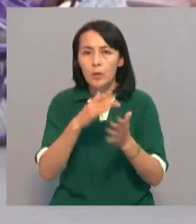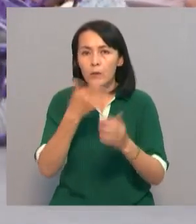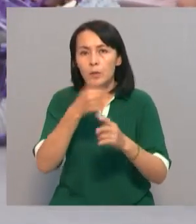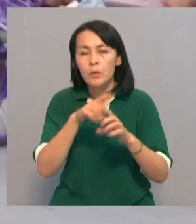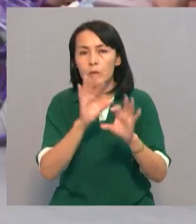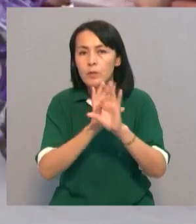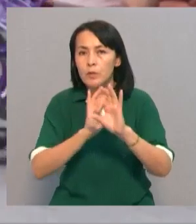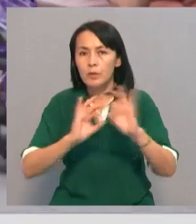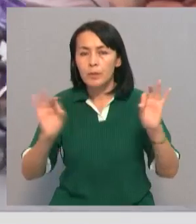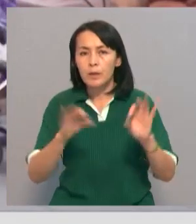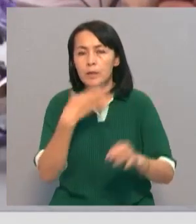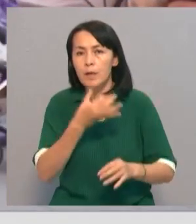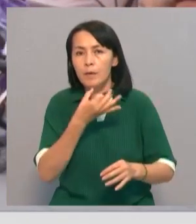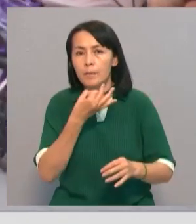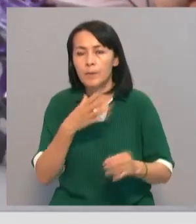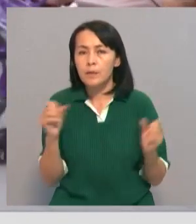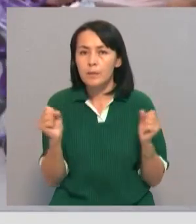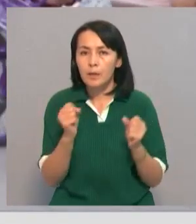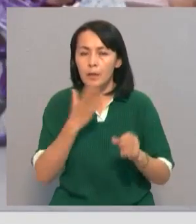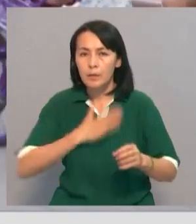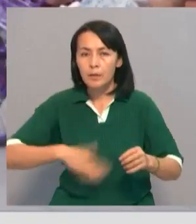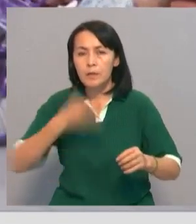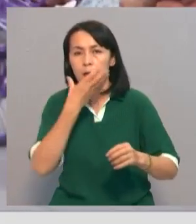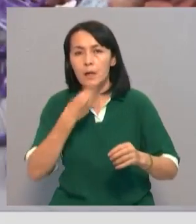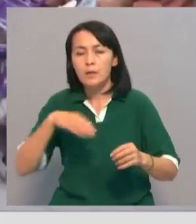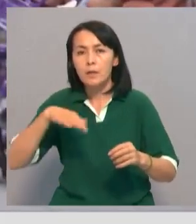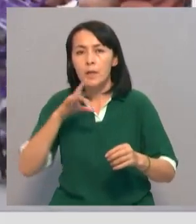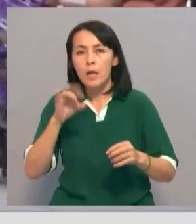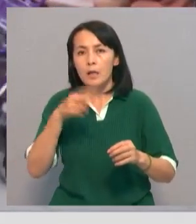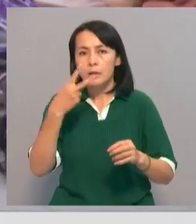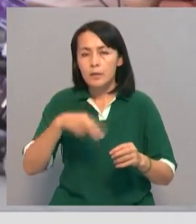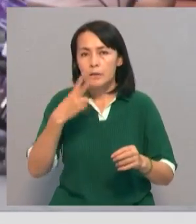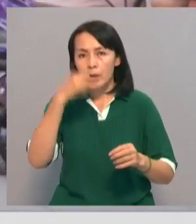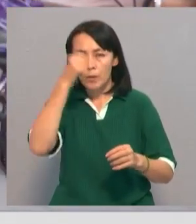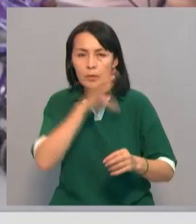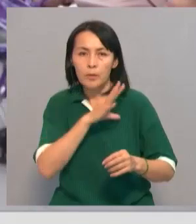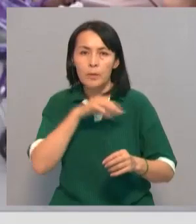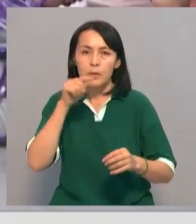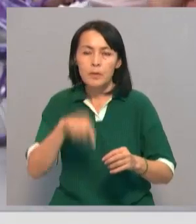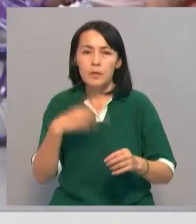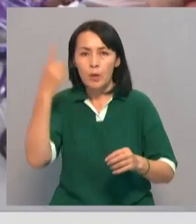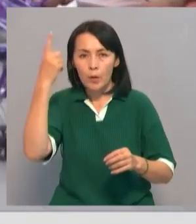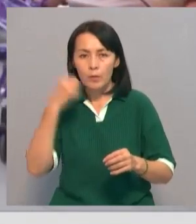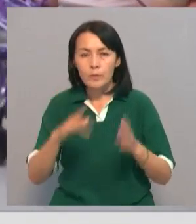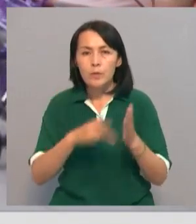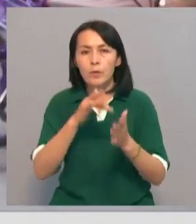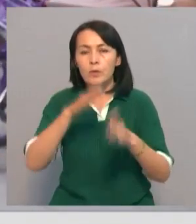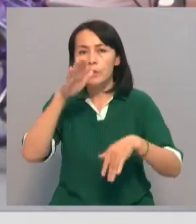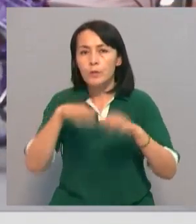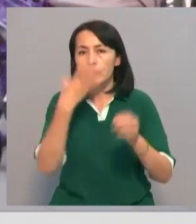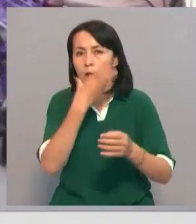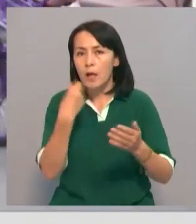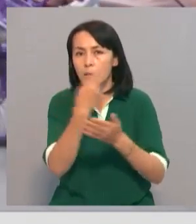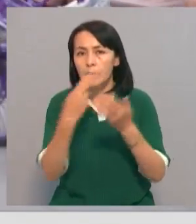понравился. Прохладно, уютно и просто красиво. Была я там в последний раз в 22-м году. С тех пор уверена, город стал еще